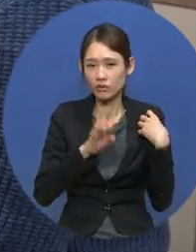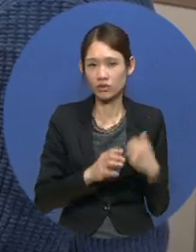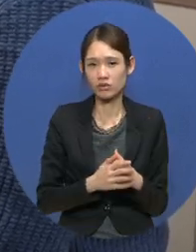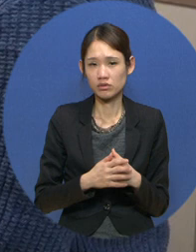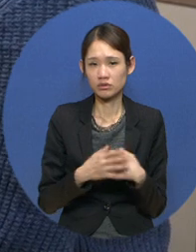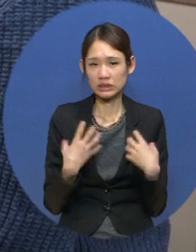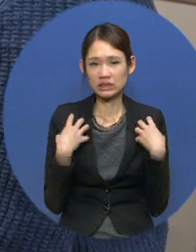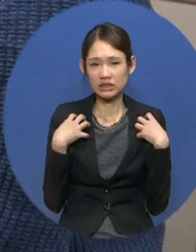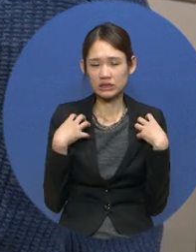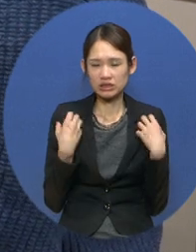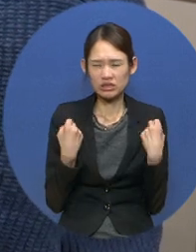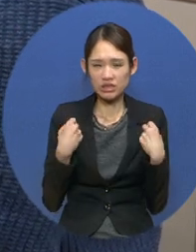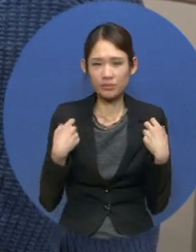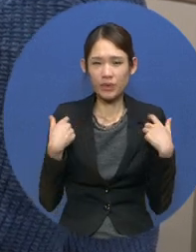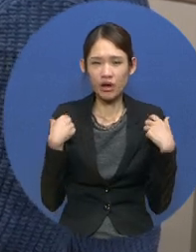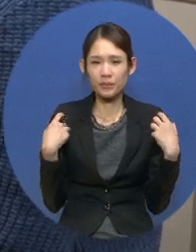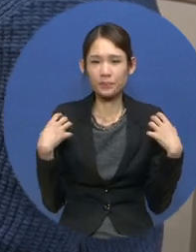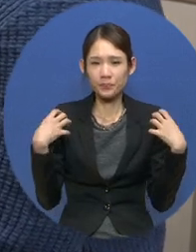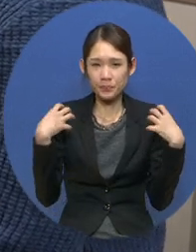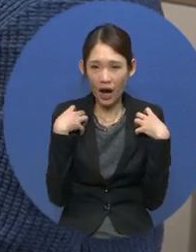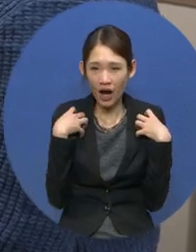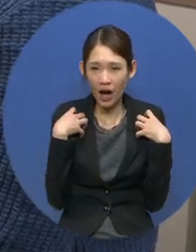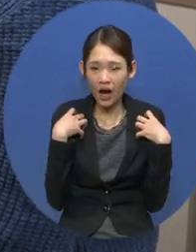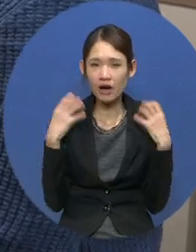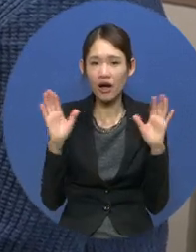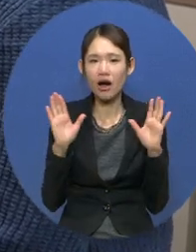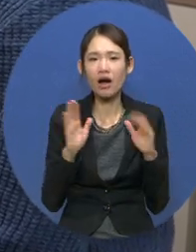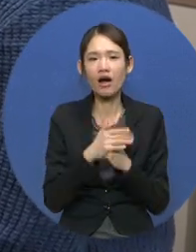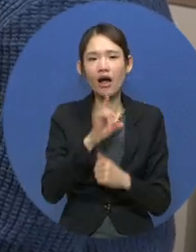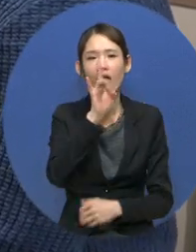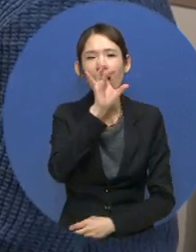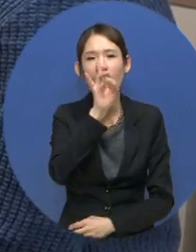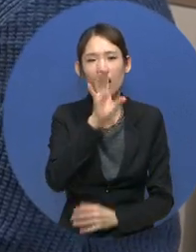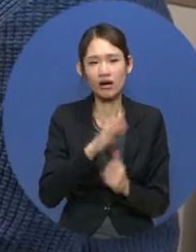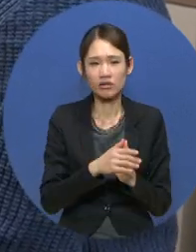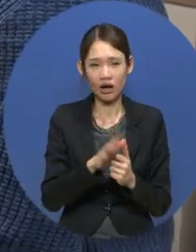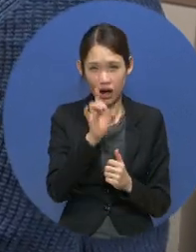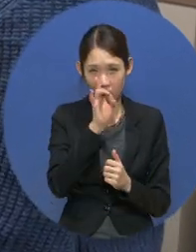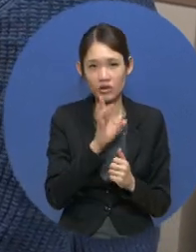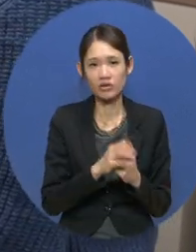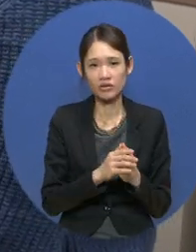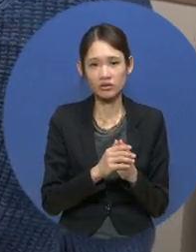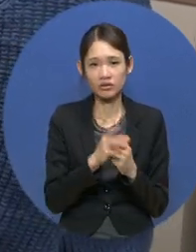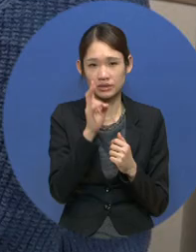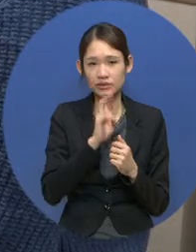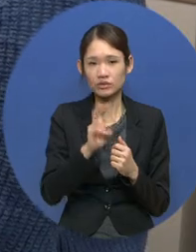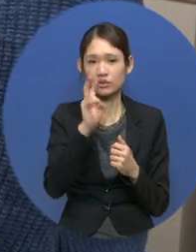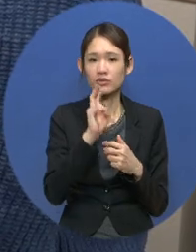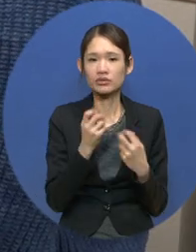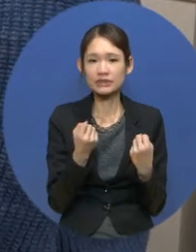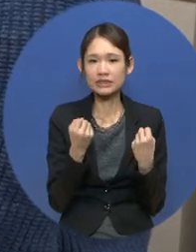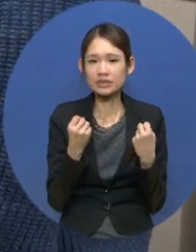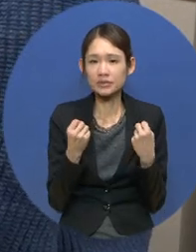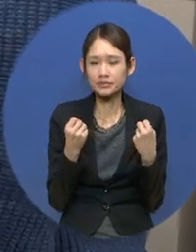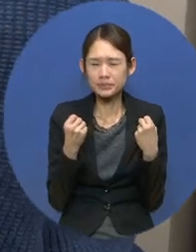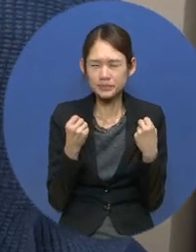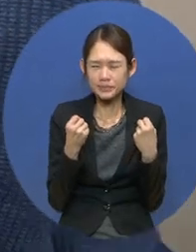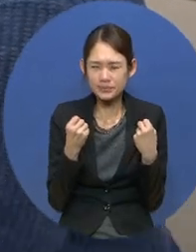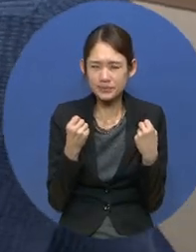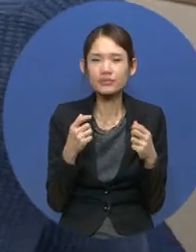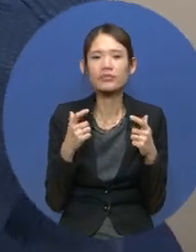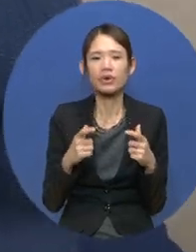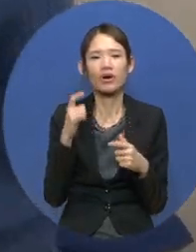여기 어깨에 다 들어간단 말이야. 그럼 돼 안 돼? 안 돼. 희강이가 노래를 부르면서 힘을 몸에 엄청 많이 줘요.